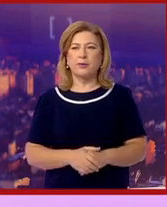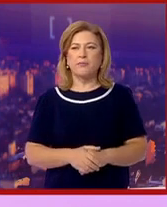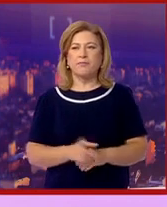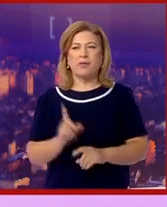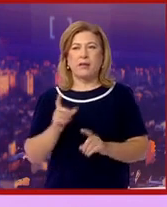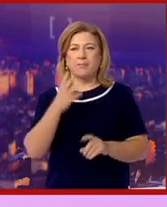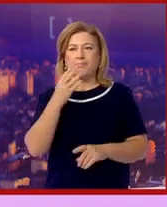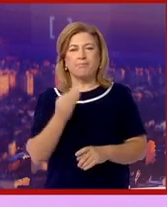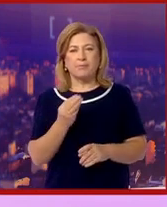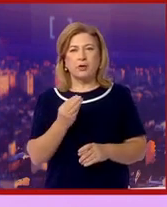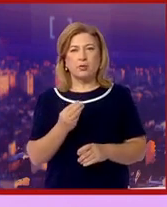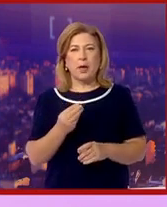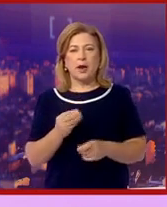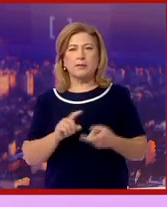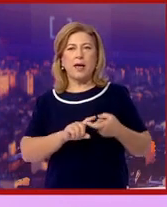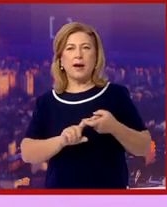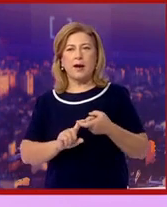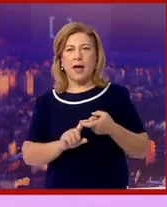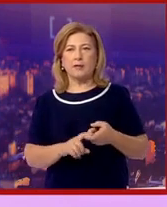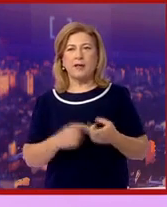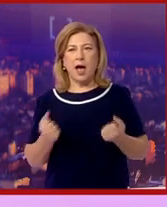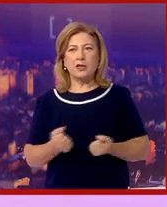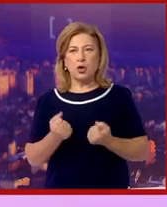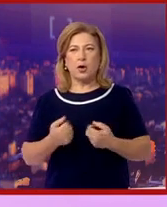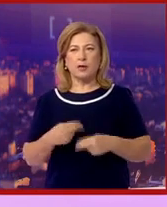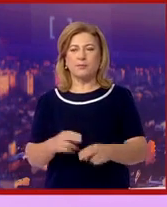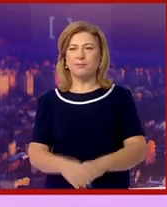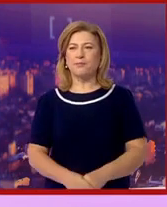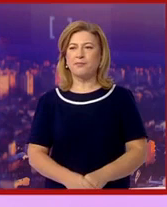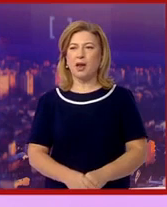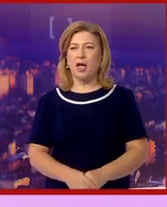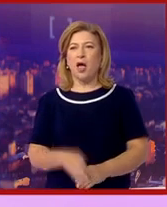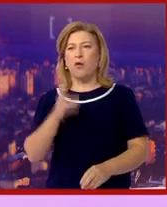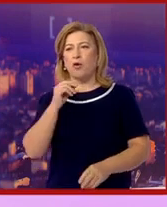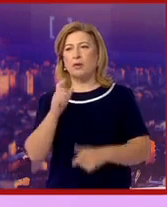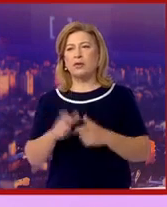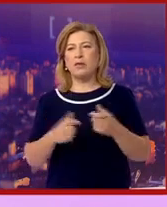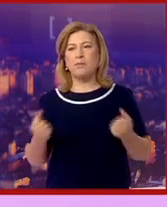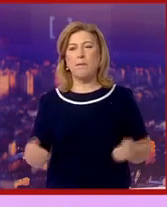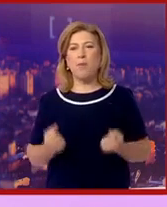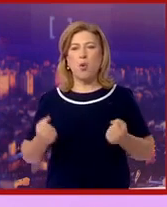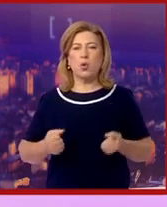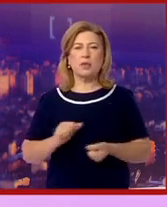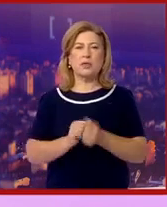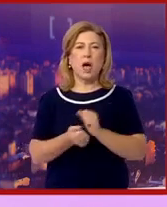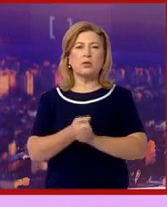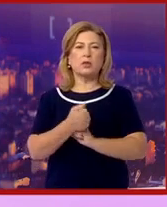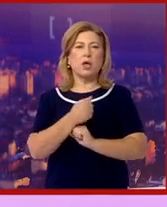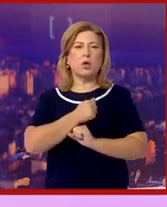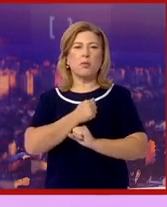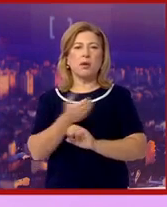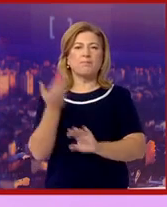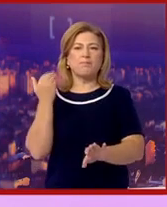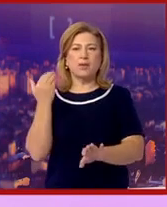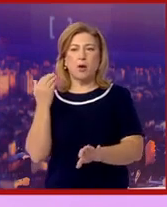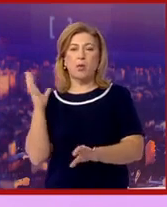dezamăgiți însă de relațiile amoroase, acționați fără ezitare. Fie că este vorba de muncă sau de iubire, trecutul le poate da bătăi de